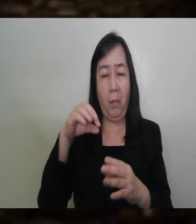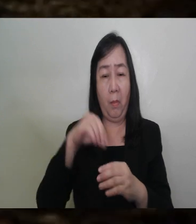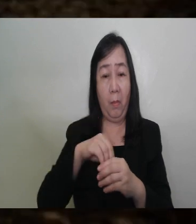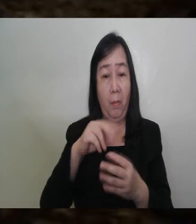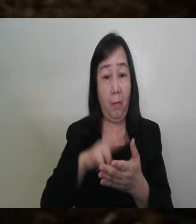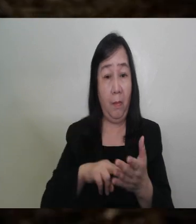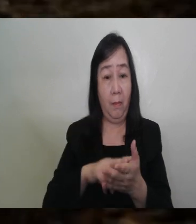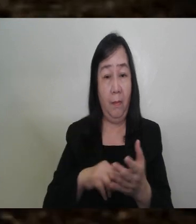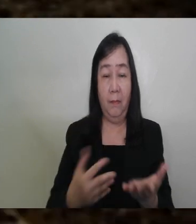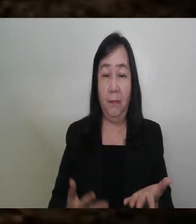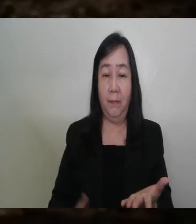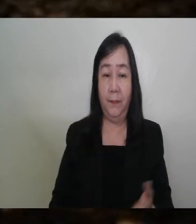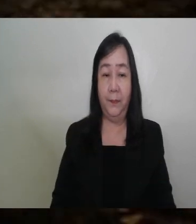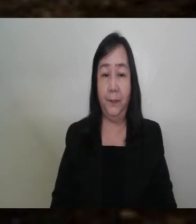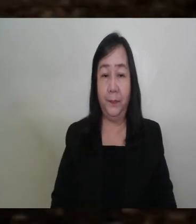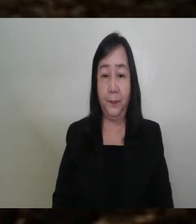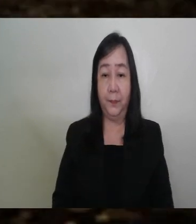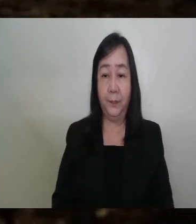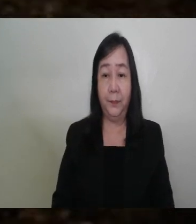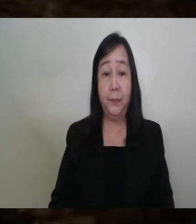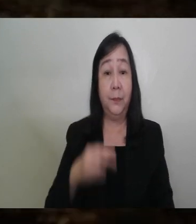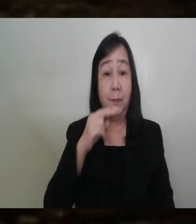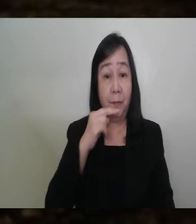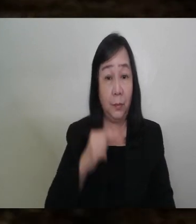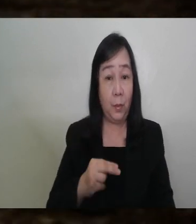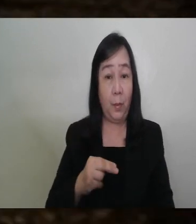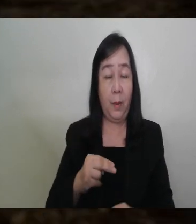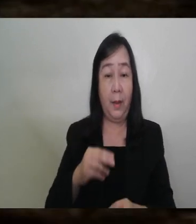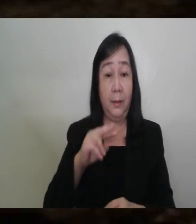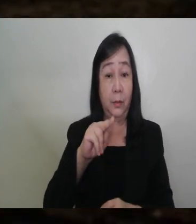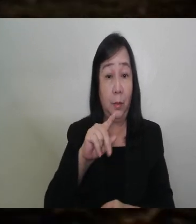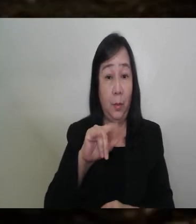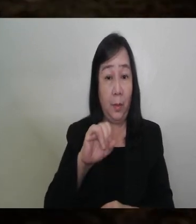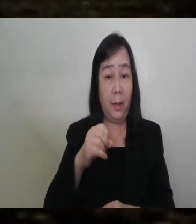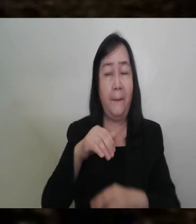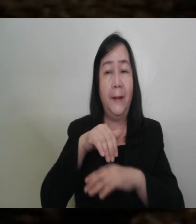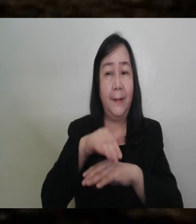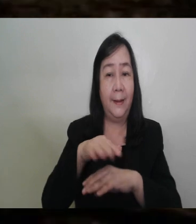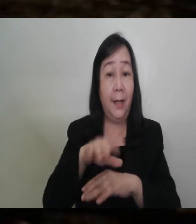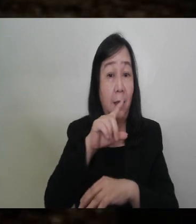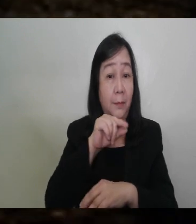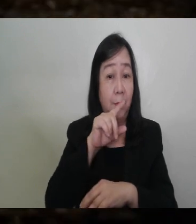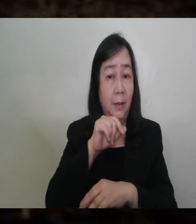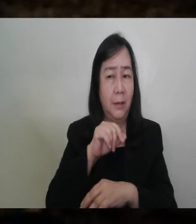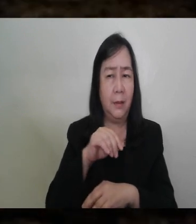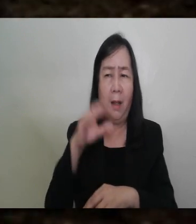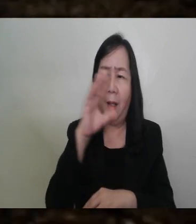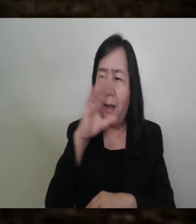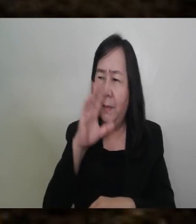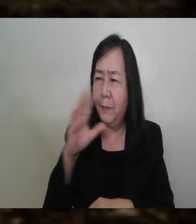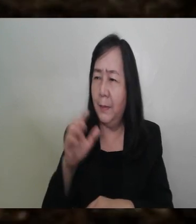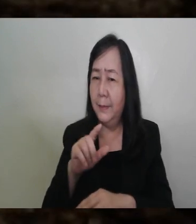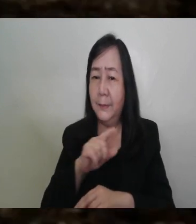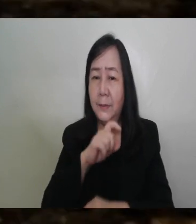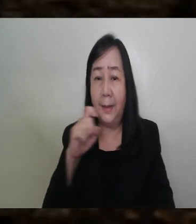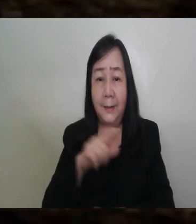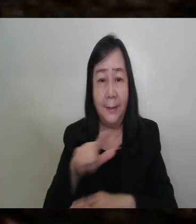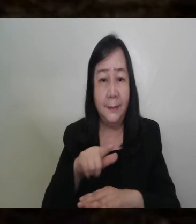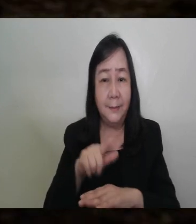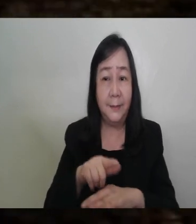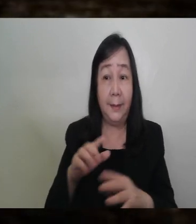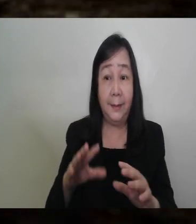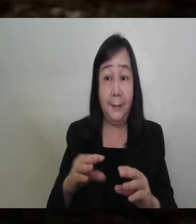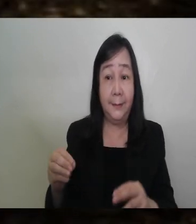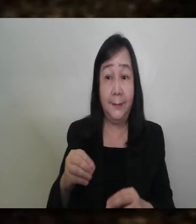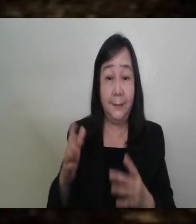ngayon ay ito. Nagpadala si Noe ng kalapati upang hanapin ang tuyong lupa at pinagaling ni